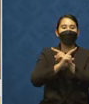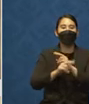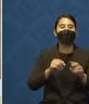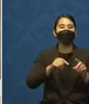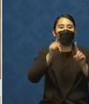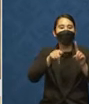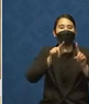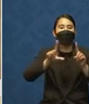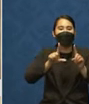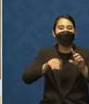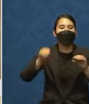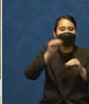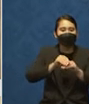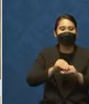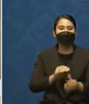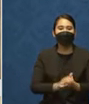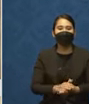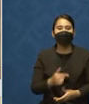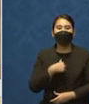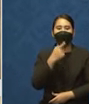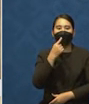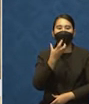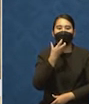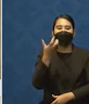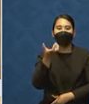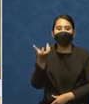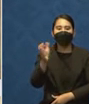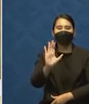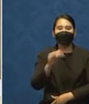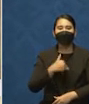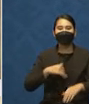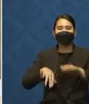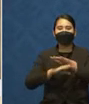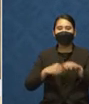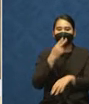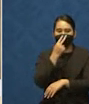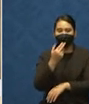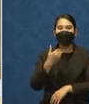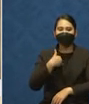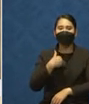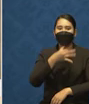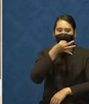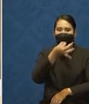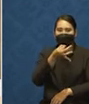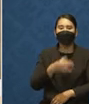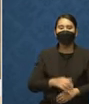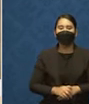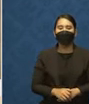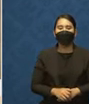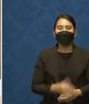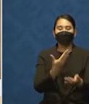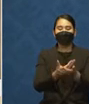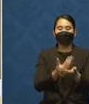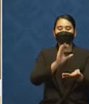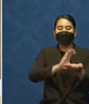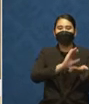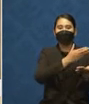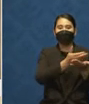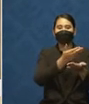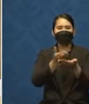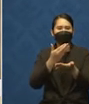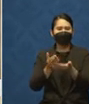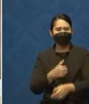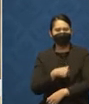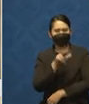ได้ไงครับผมไม่ใช่พูดลอยๆครับท่านประธานครับผมมีหลักฐานมาฟ้องท่านประธานด้วยว่าการใช้จ่ายงบประมาณเนี่ยมันเต็มไปด้วยความ